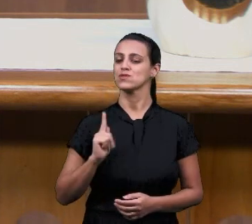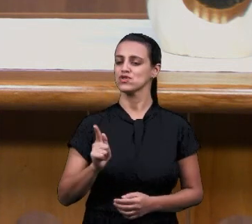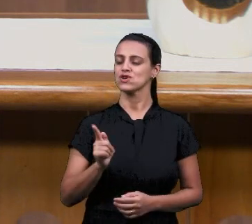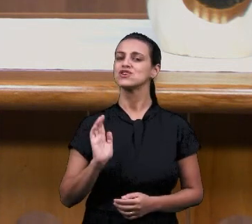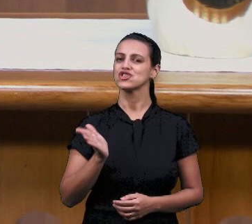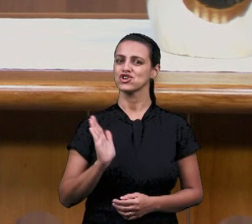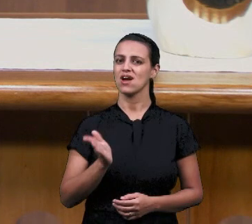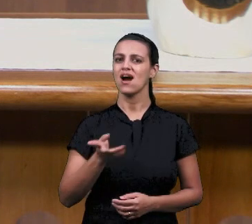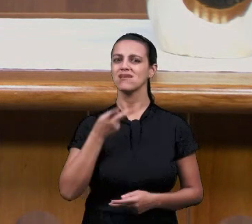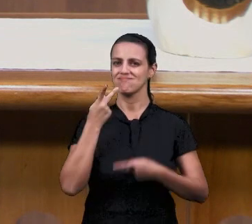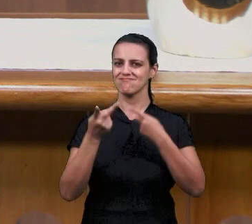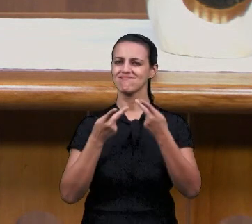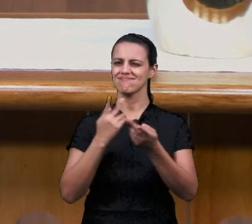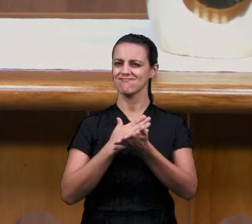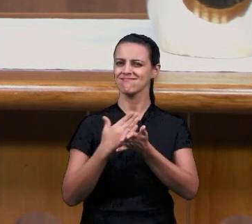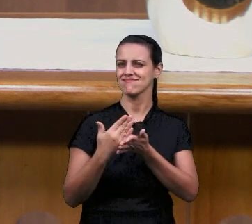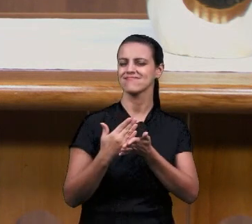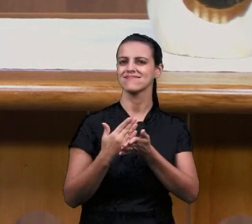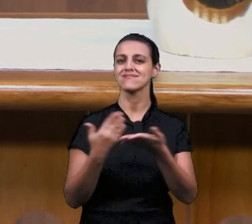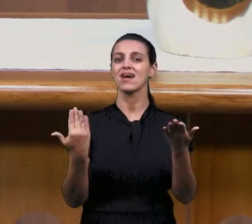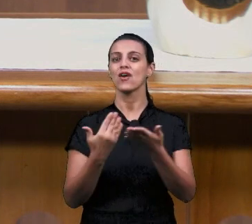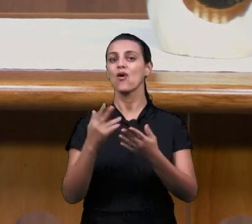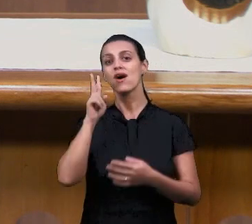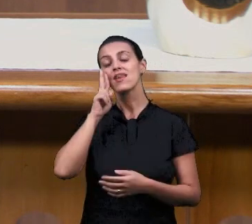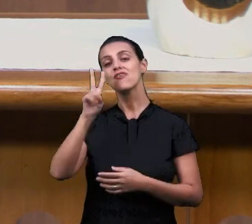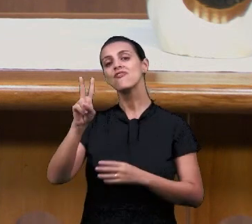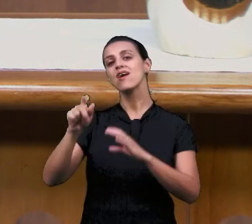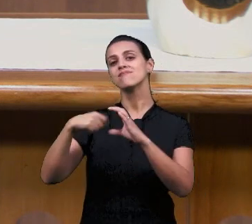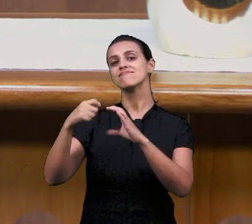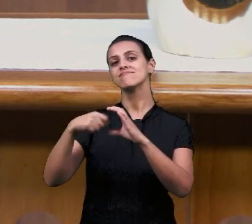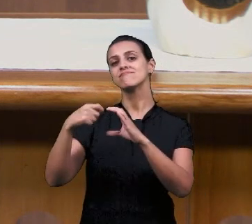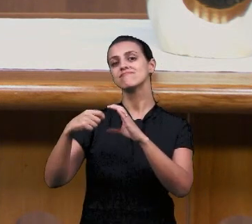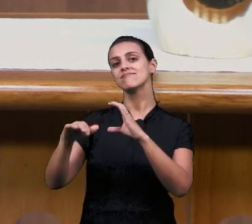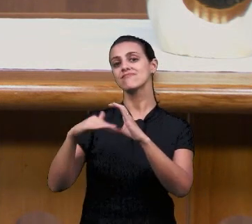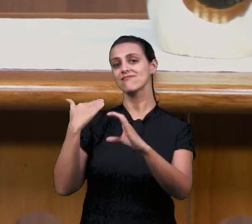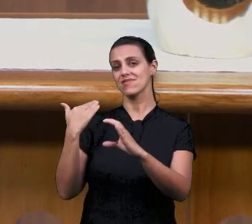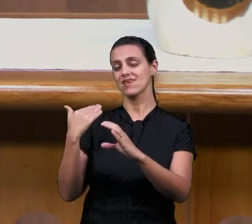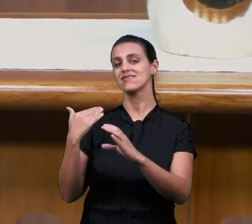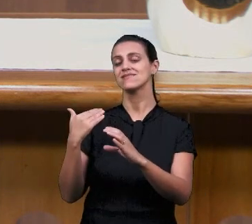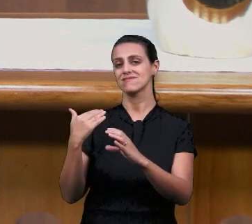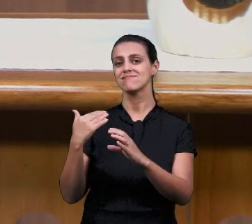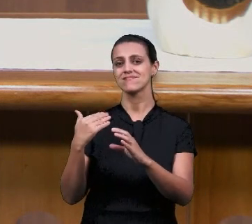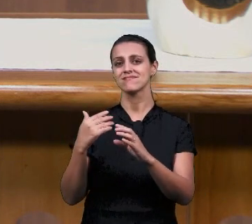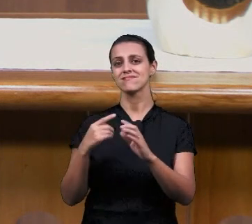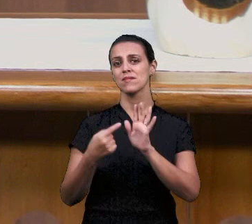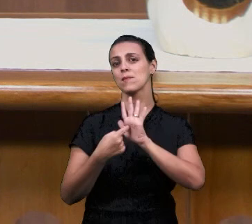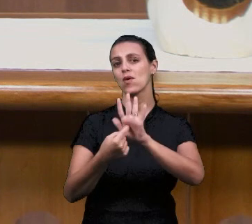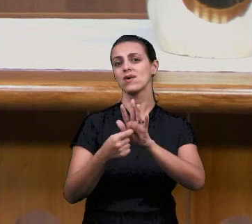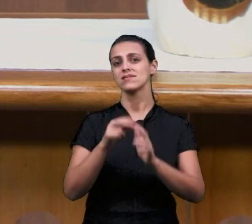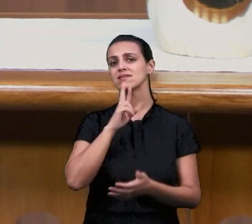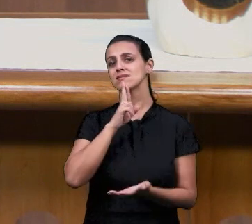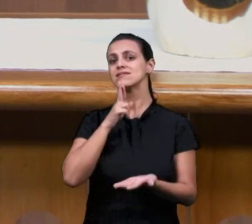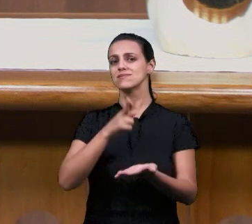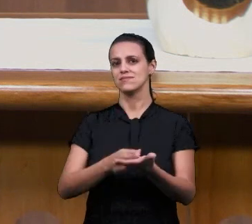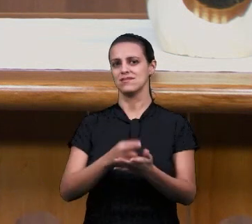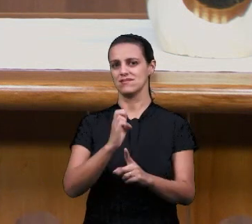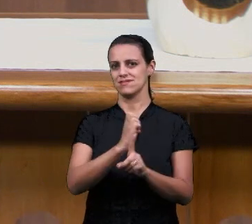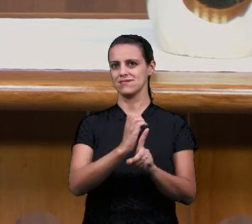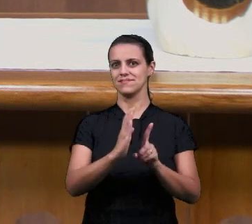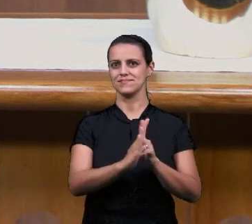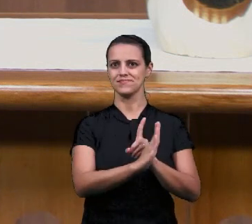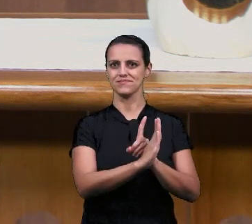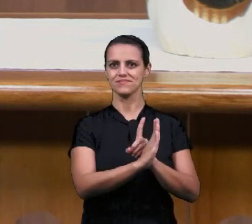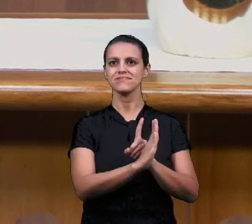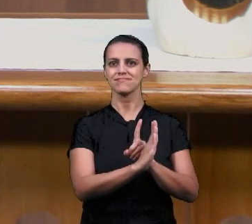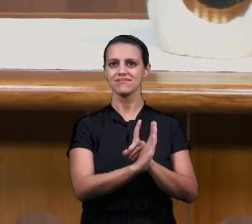maintenant écouter de la part de nos frères et sœurs qui nous ont envoyé leurs vidéos en présentant leurs réponses dans cette école biblique. Nous allons